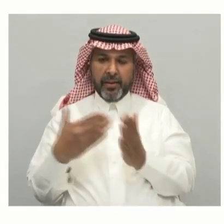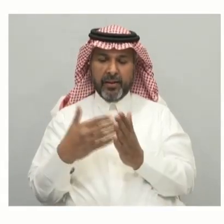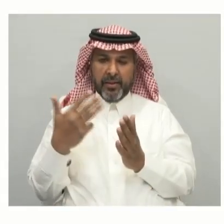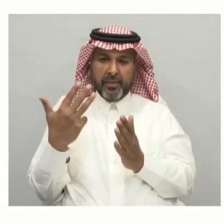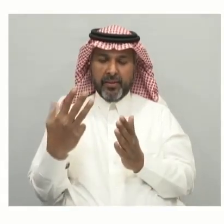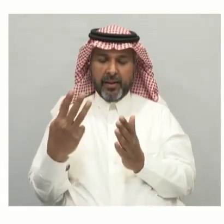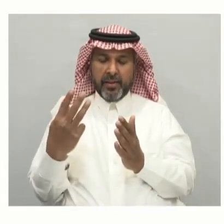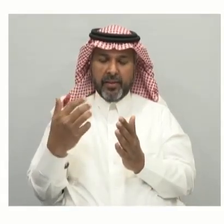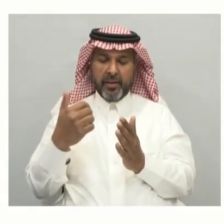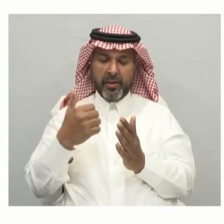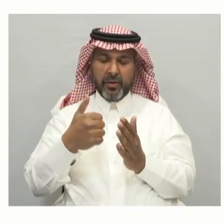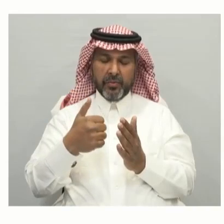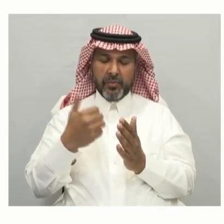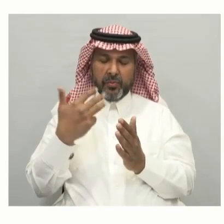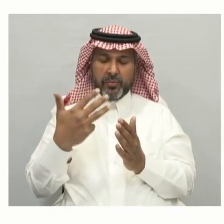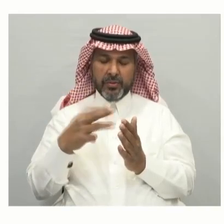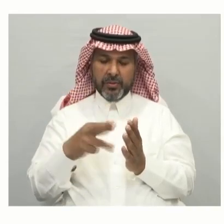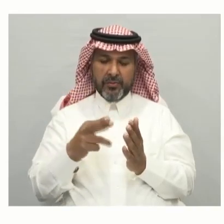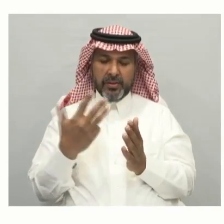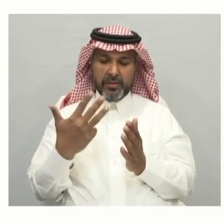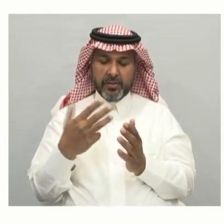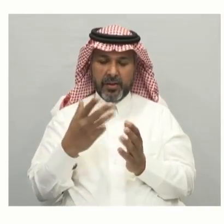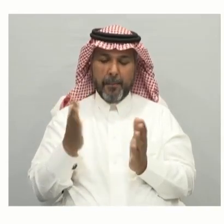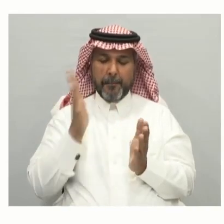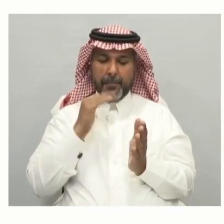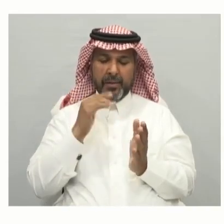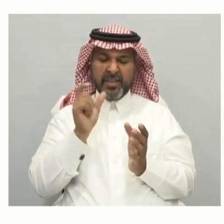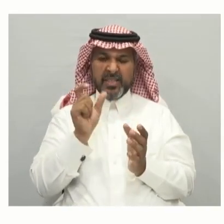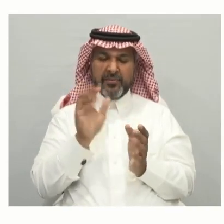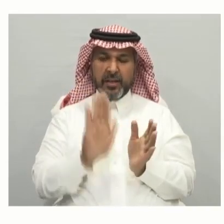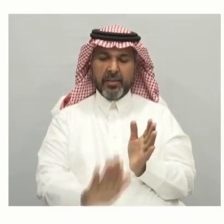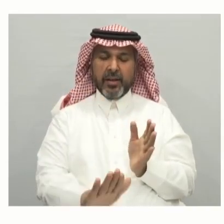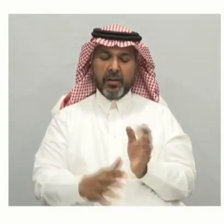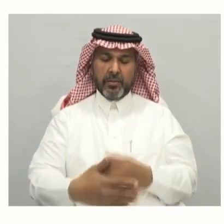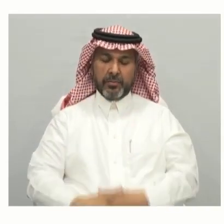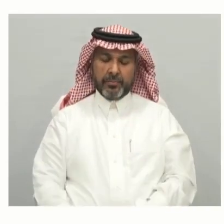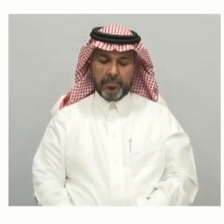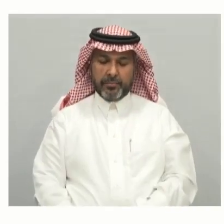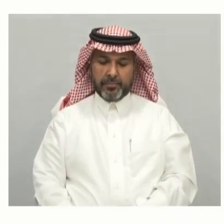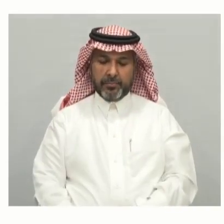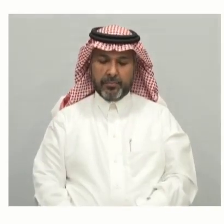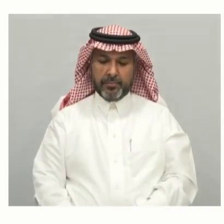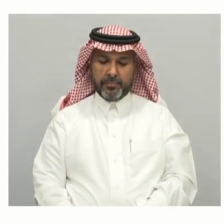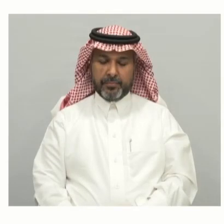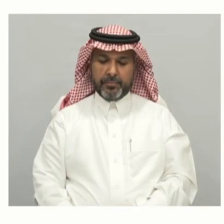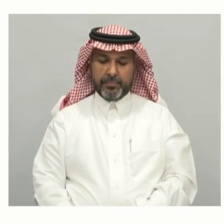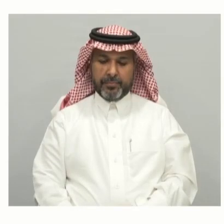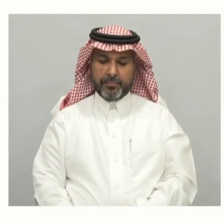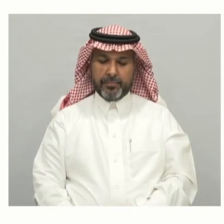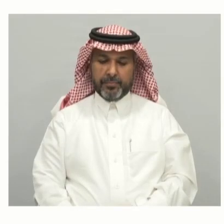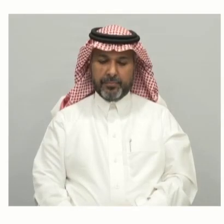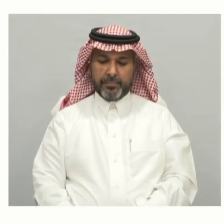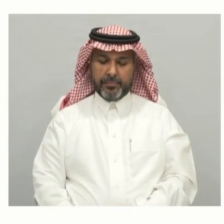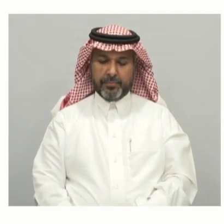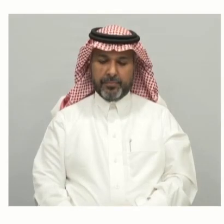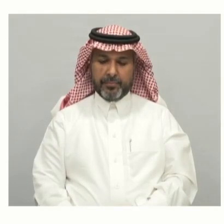عدد السلع صفر هذه الفئه لا يوجد فيها اي تكرار من السلع اذا سوف تكون فارغه سوف تكون